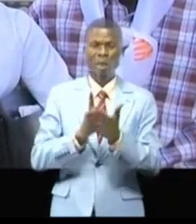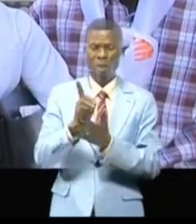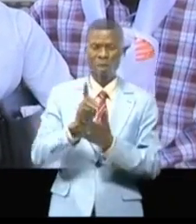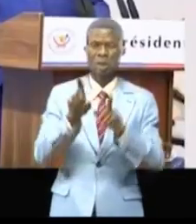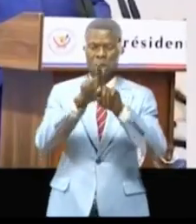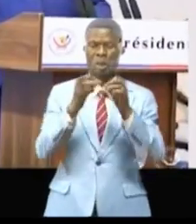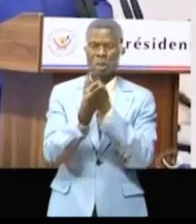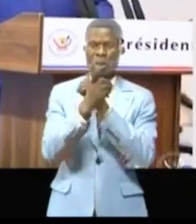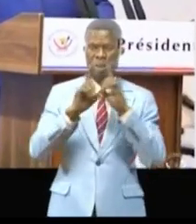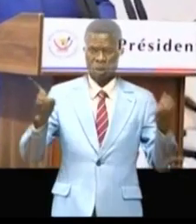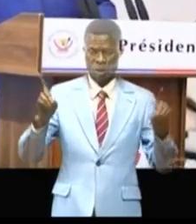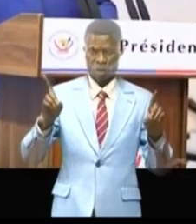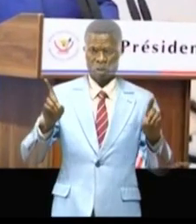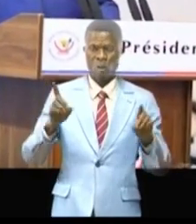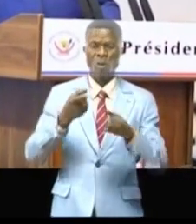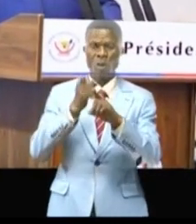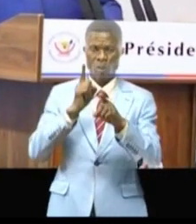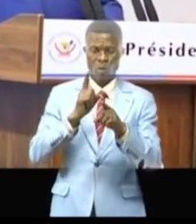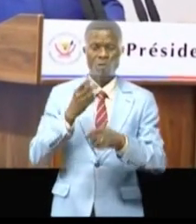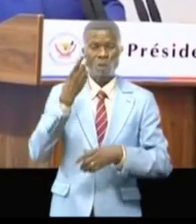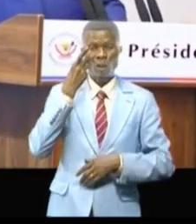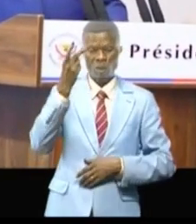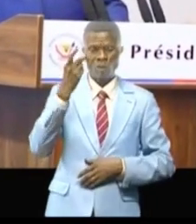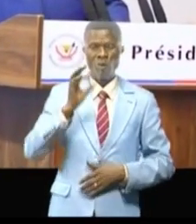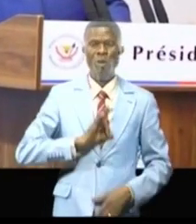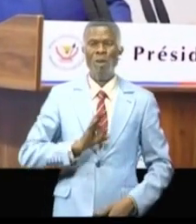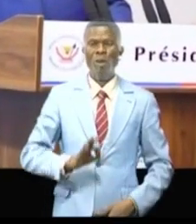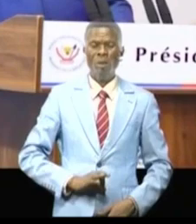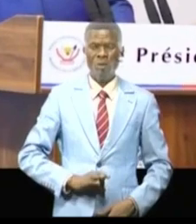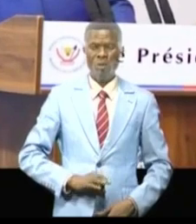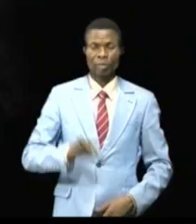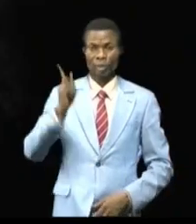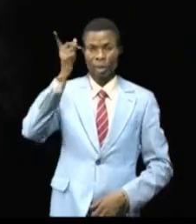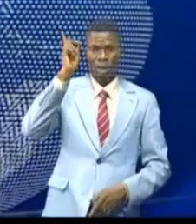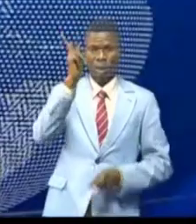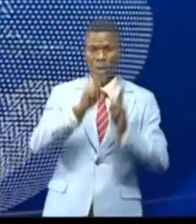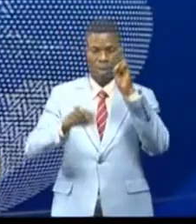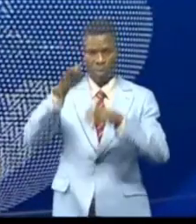démocratie, incarnant ainsi la vision du chef de l'État. Le peuple d'abord.